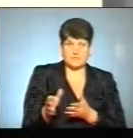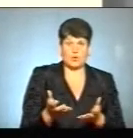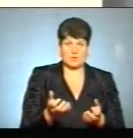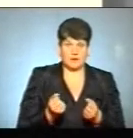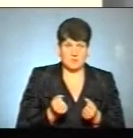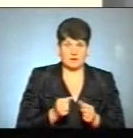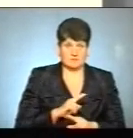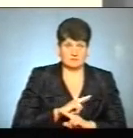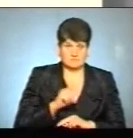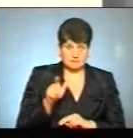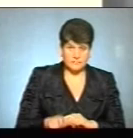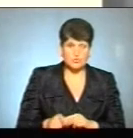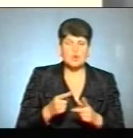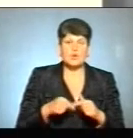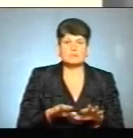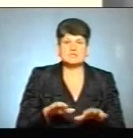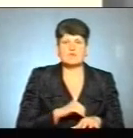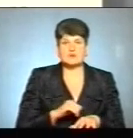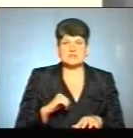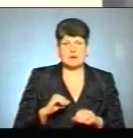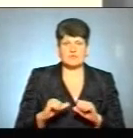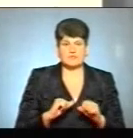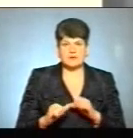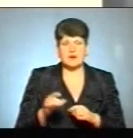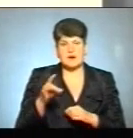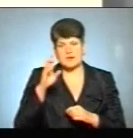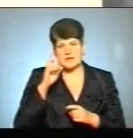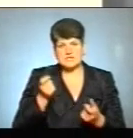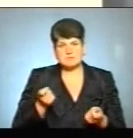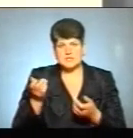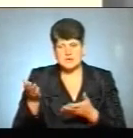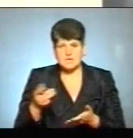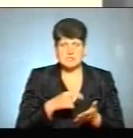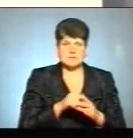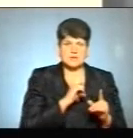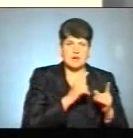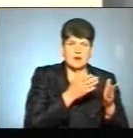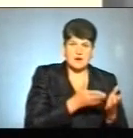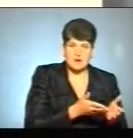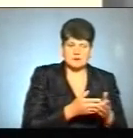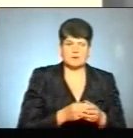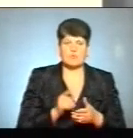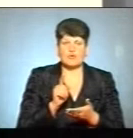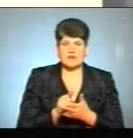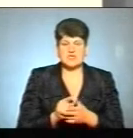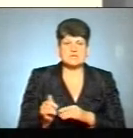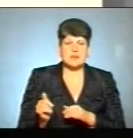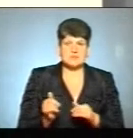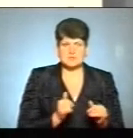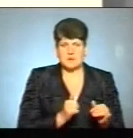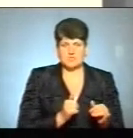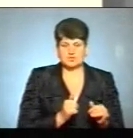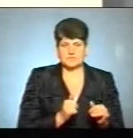померлого, тоді органи місцевого самоврядування, тобто десь райдержадміністрація, міська рада спільно повинні забезпечити